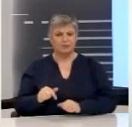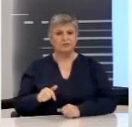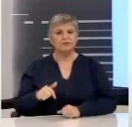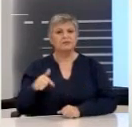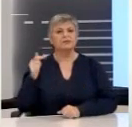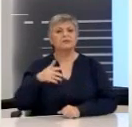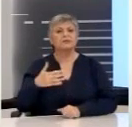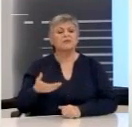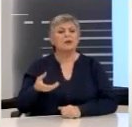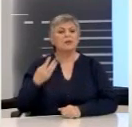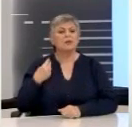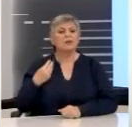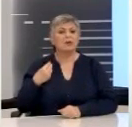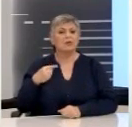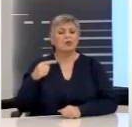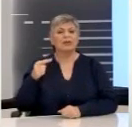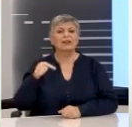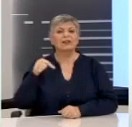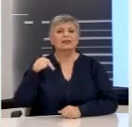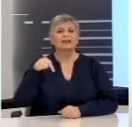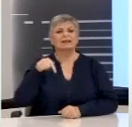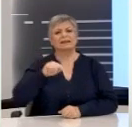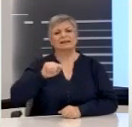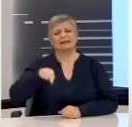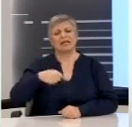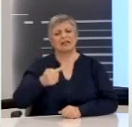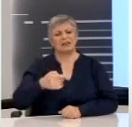Τζάστιν Τριντό παρεμβαίνει